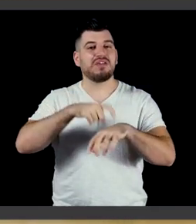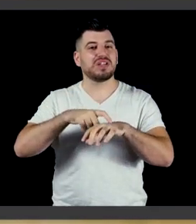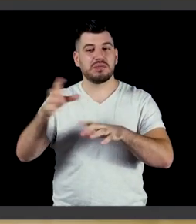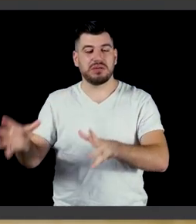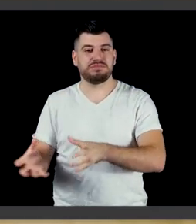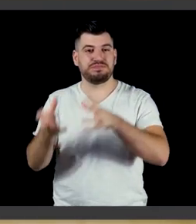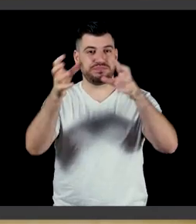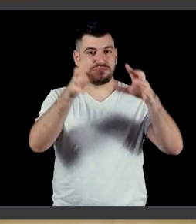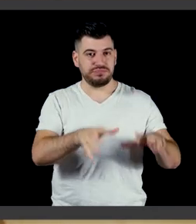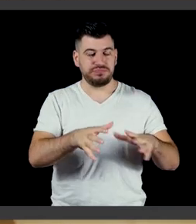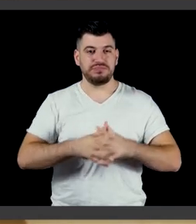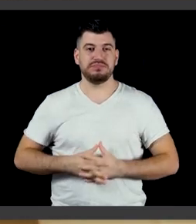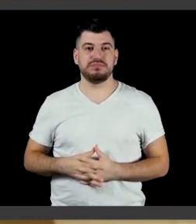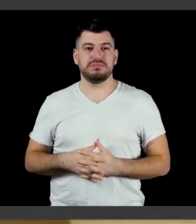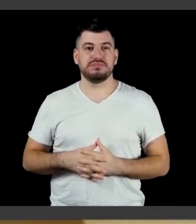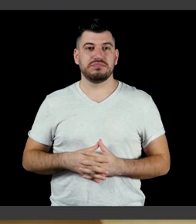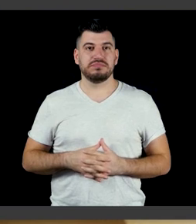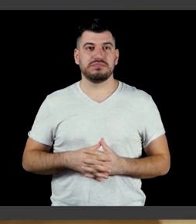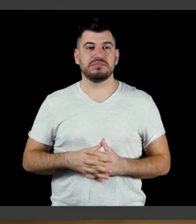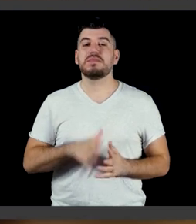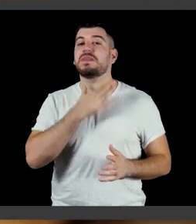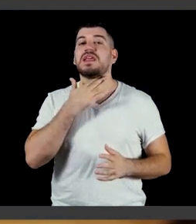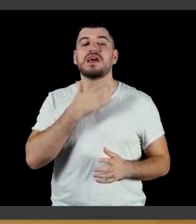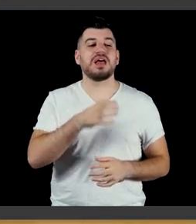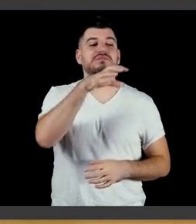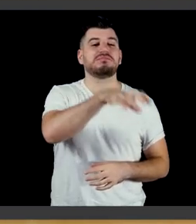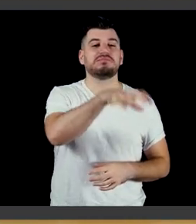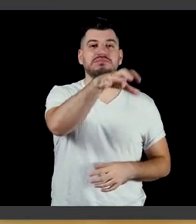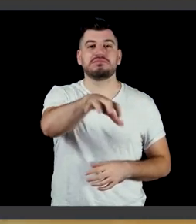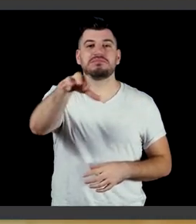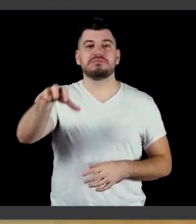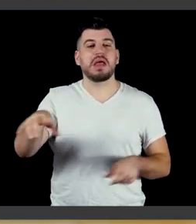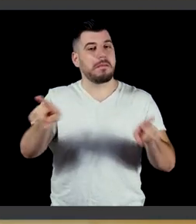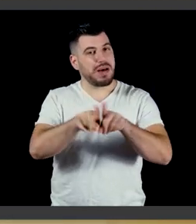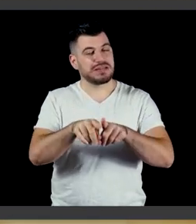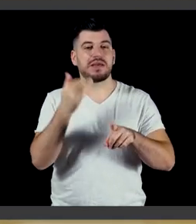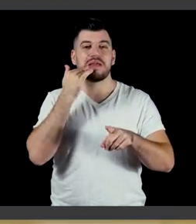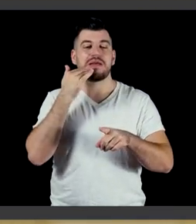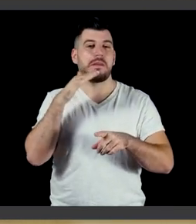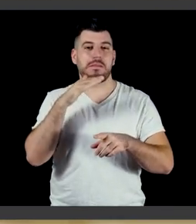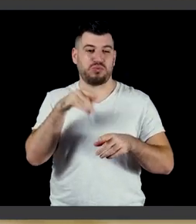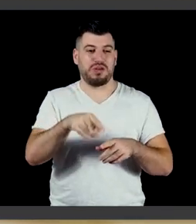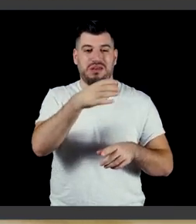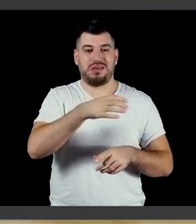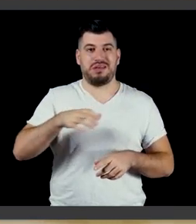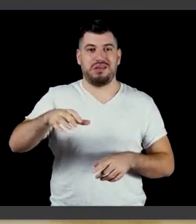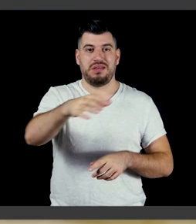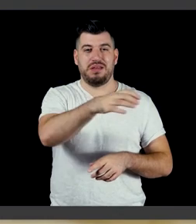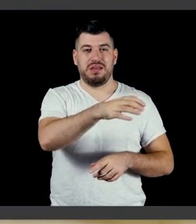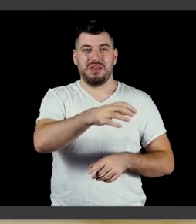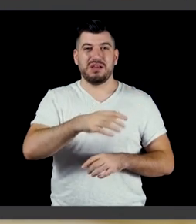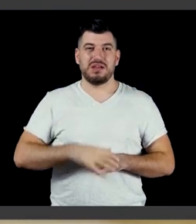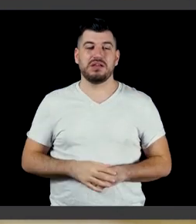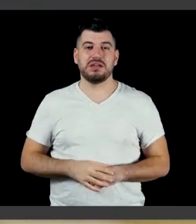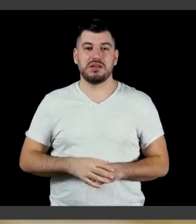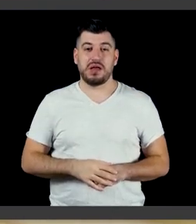ρίξω το κρεατάκι μαζί με το τυρί πάνω από τα μπέργκερ. Πρώτα απ' όλα πείτε μου άμα έχετε δει